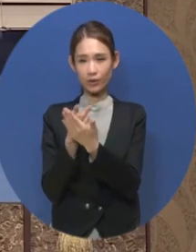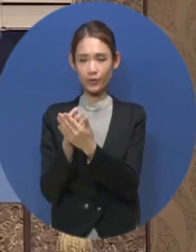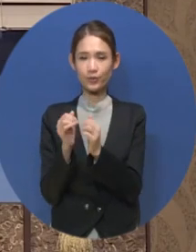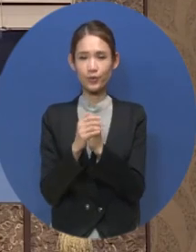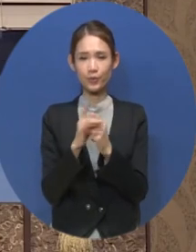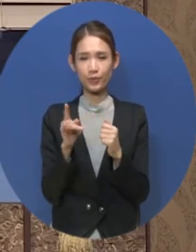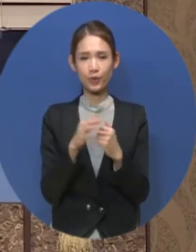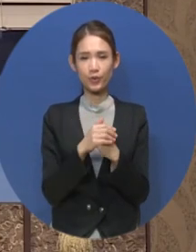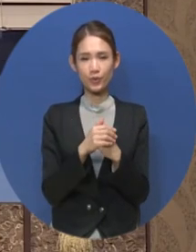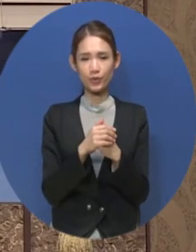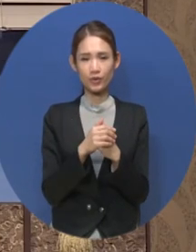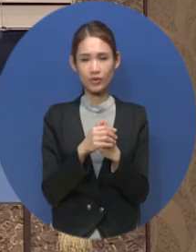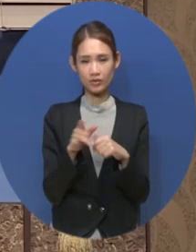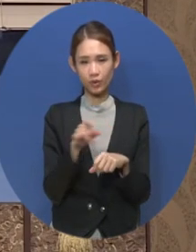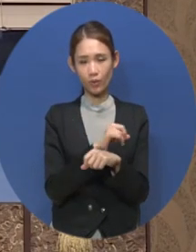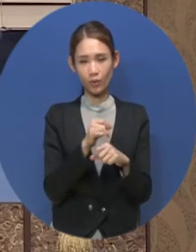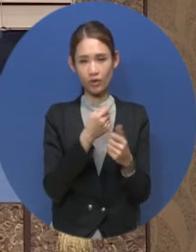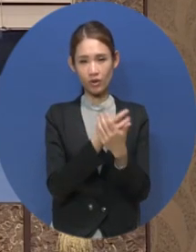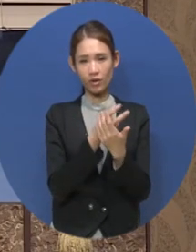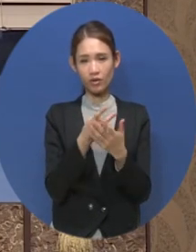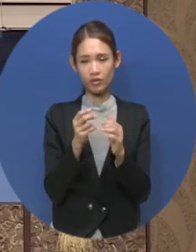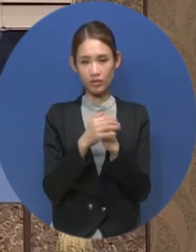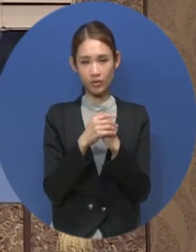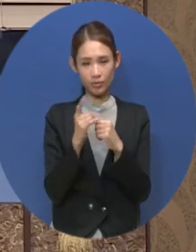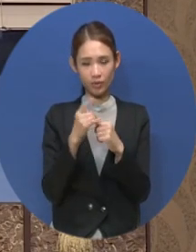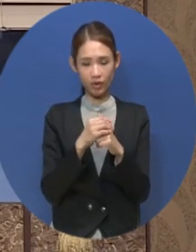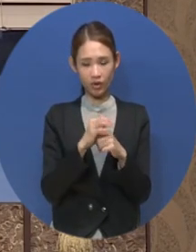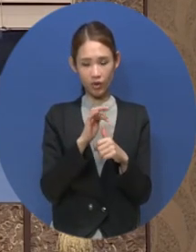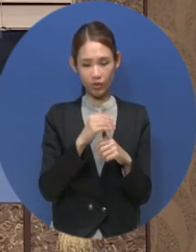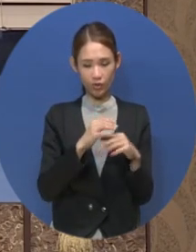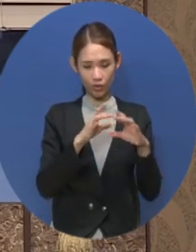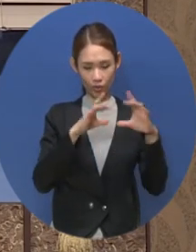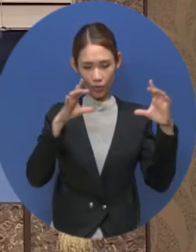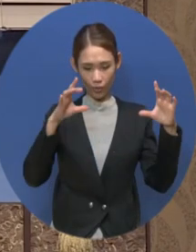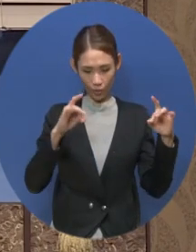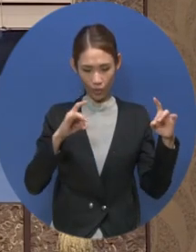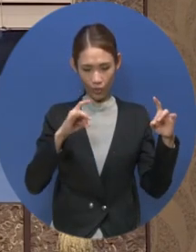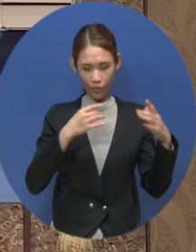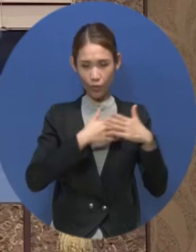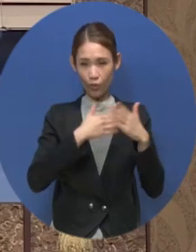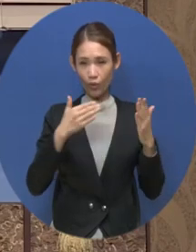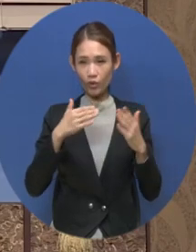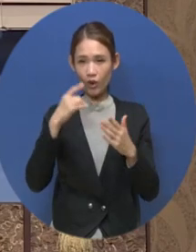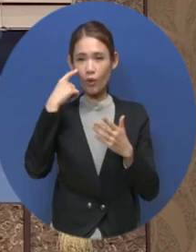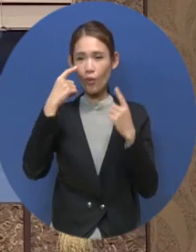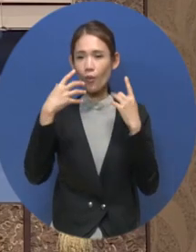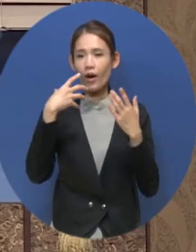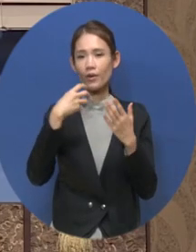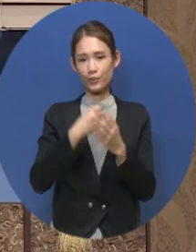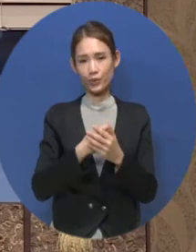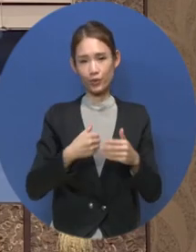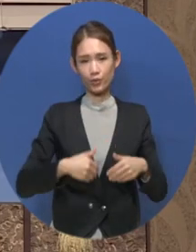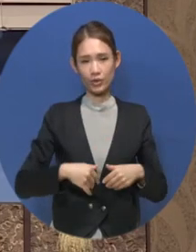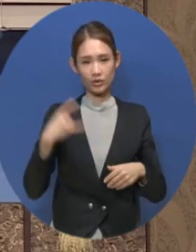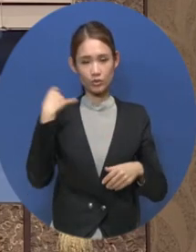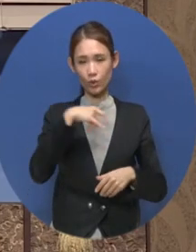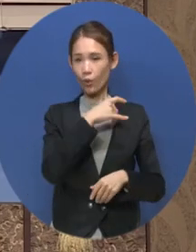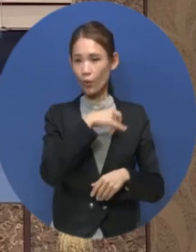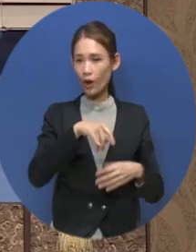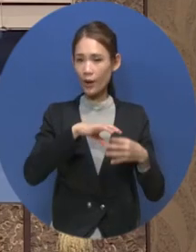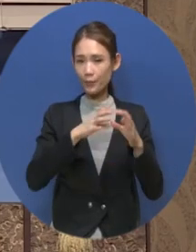네. 특히 이제 동계 종목 같은 경우는 이제 쿼터 확보라든지 이런 게 곧 얼마 안 있으면 이제 또 동계 패럴림픽 때문에